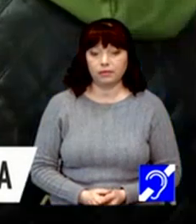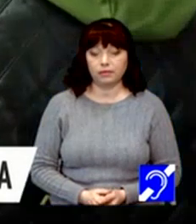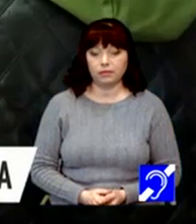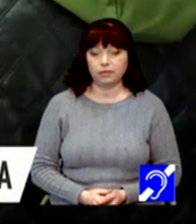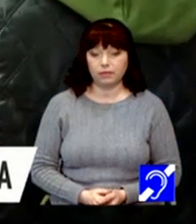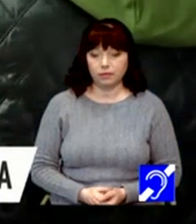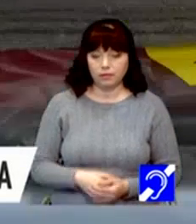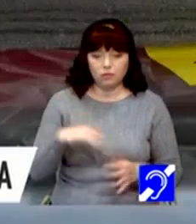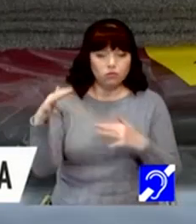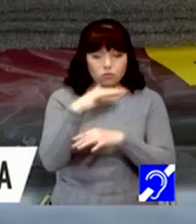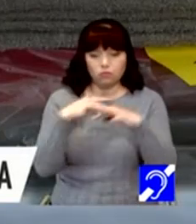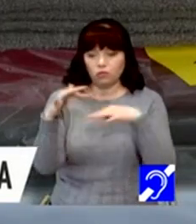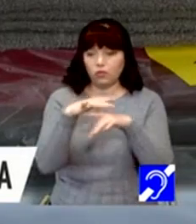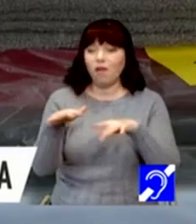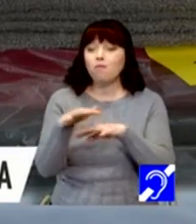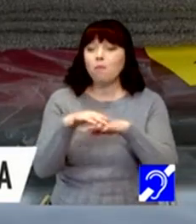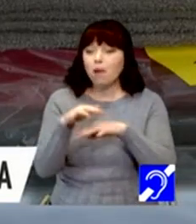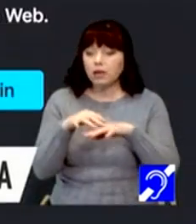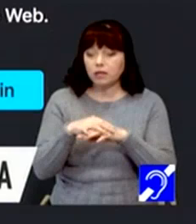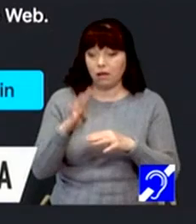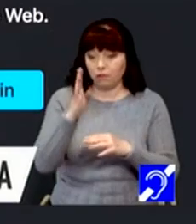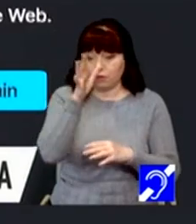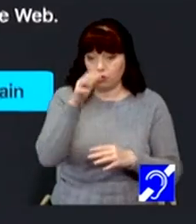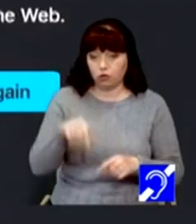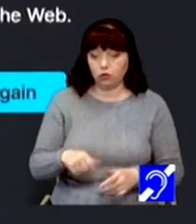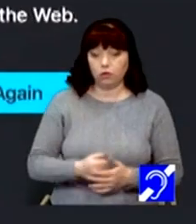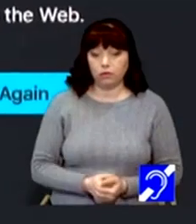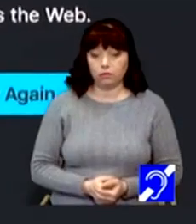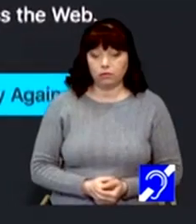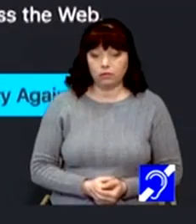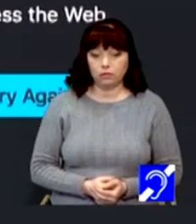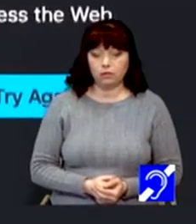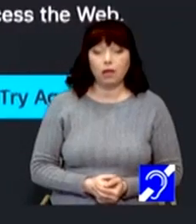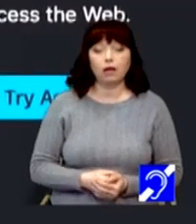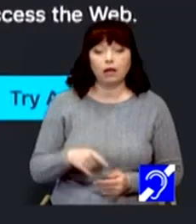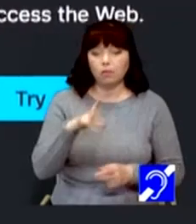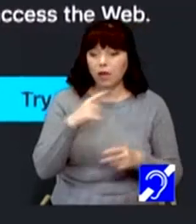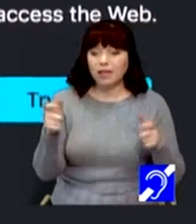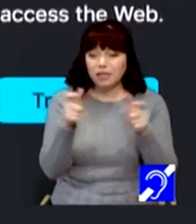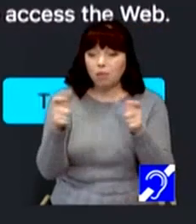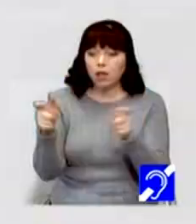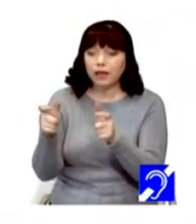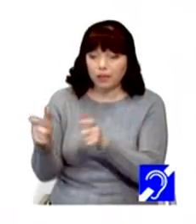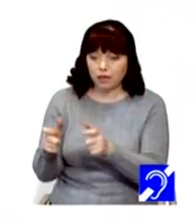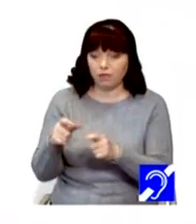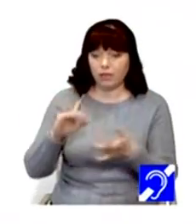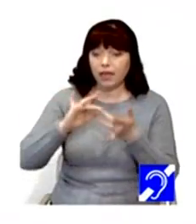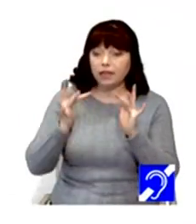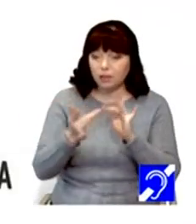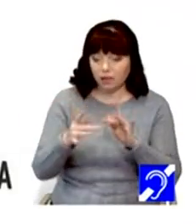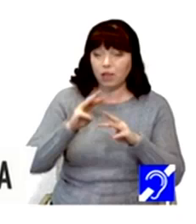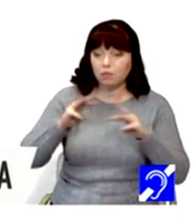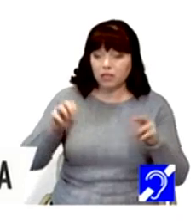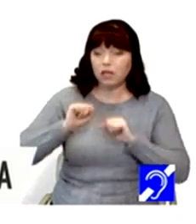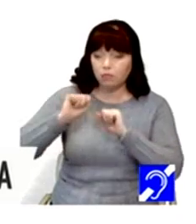fost foarte mare în piețele și magazinele din China pe care au blocat saiturile oficiale ale Guvernului Ministerului Apărării